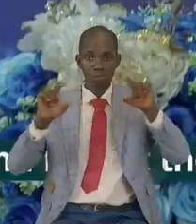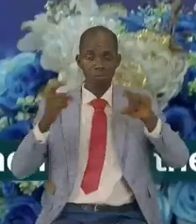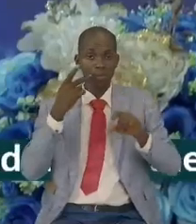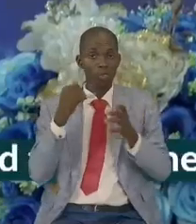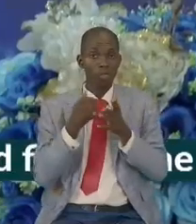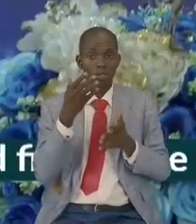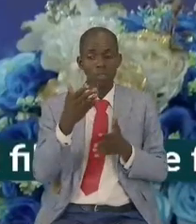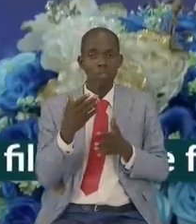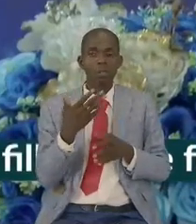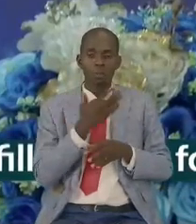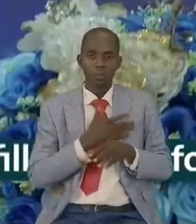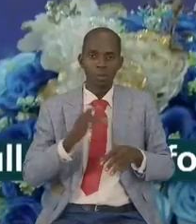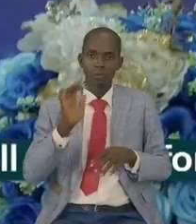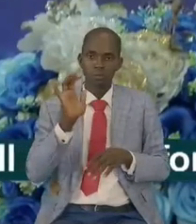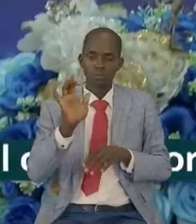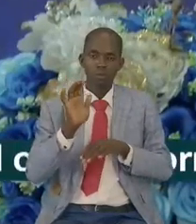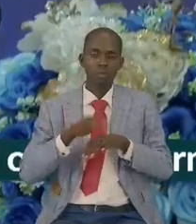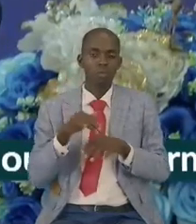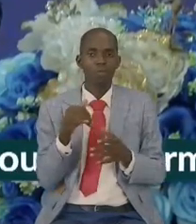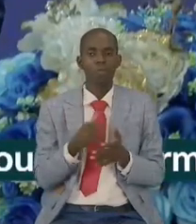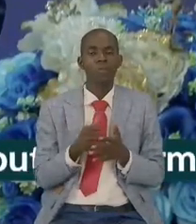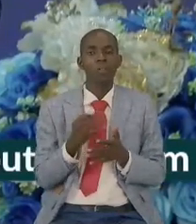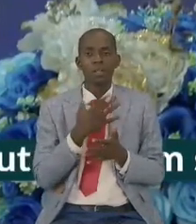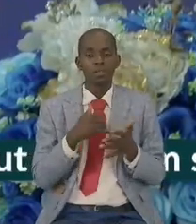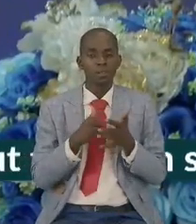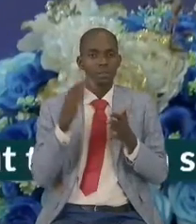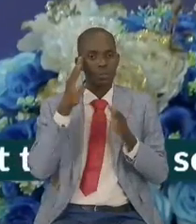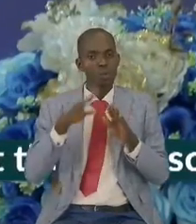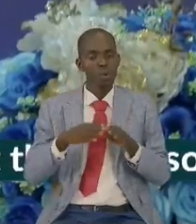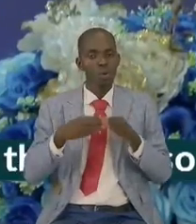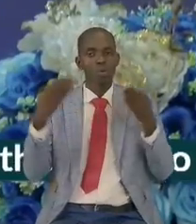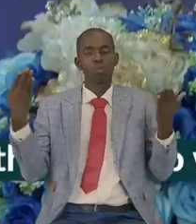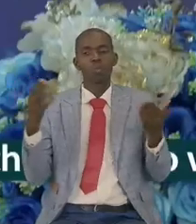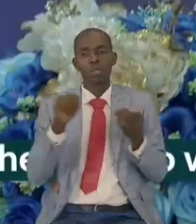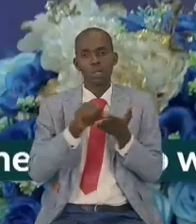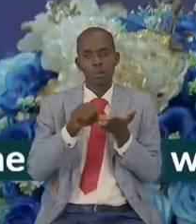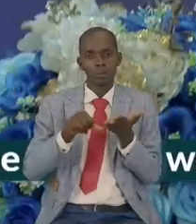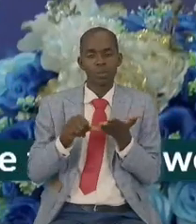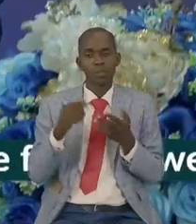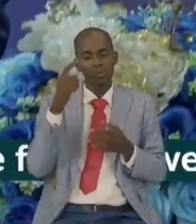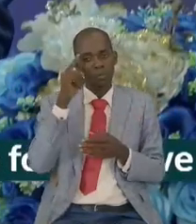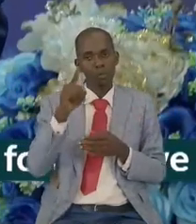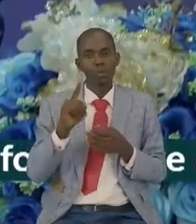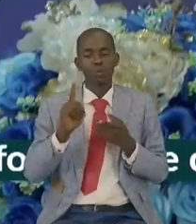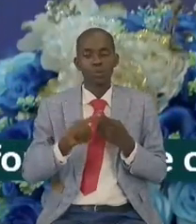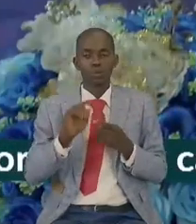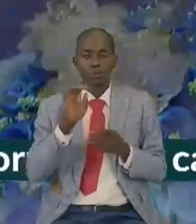Toujours debout jusqu'à ce que vous qui avez levé la main, restez toujours debout pour vous